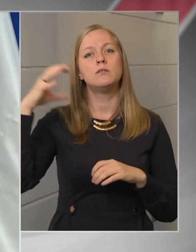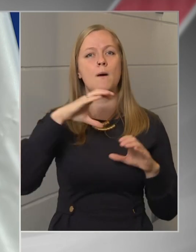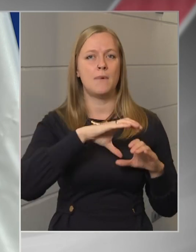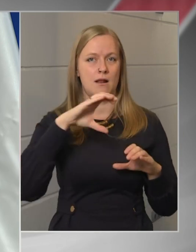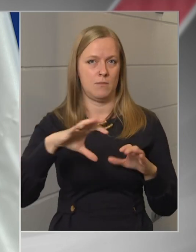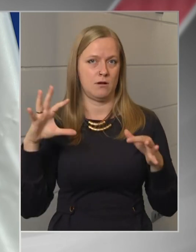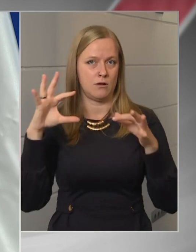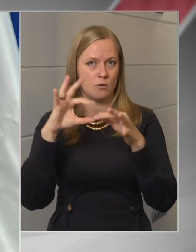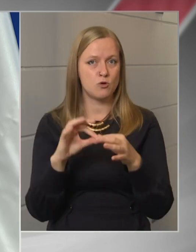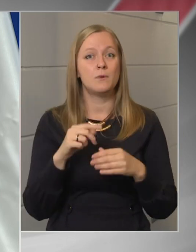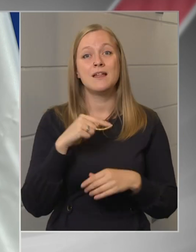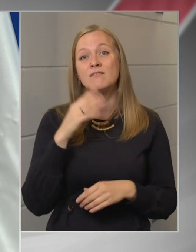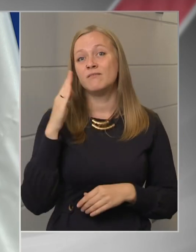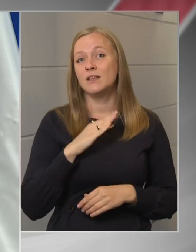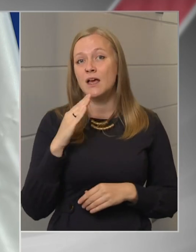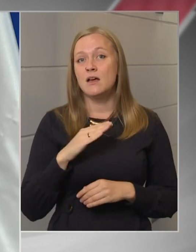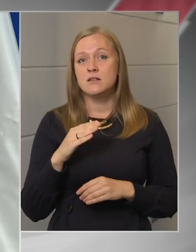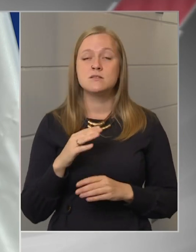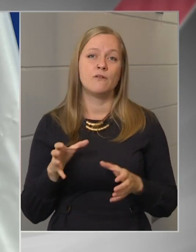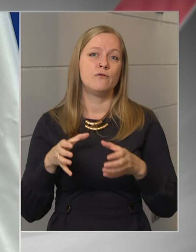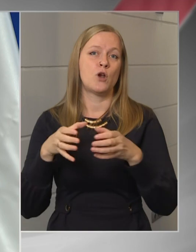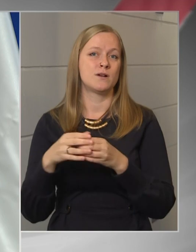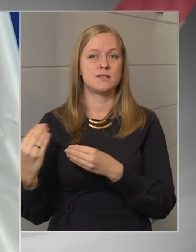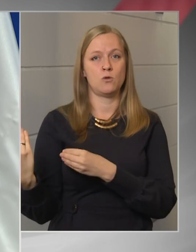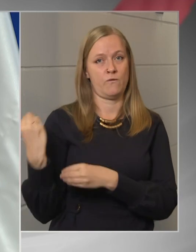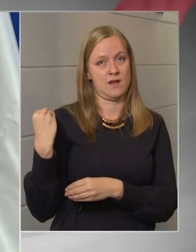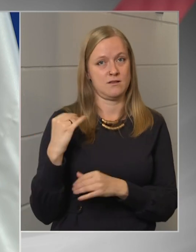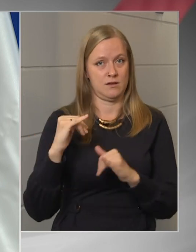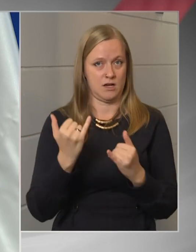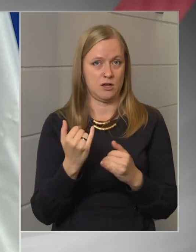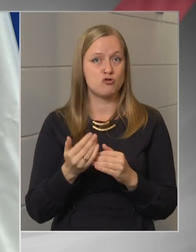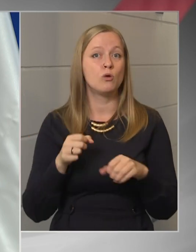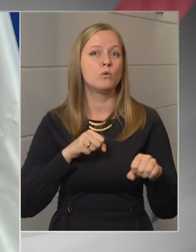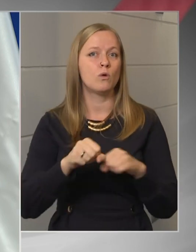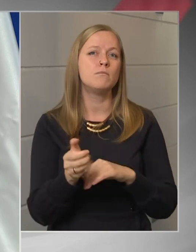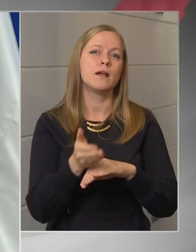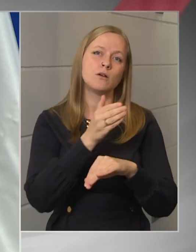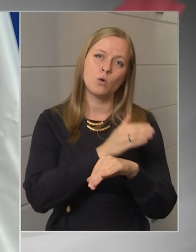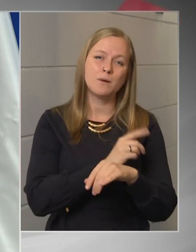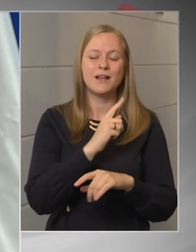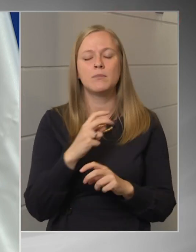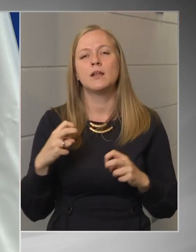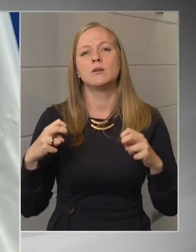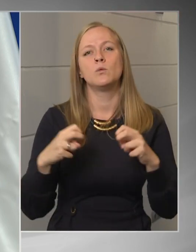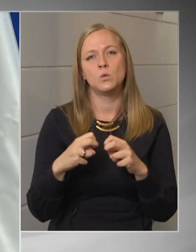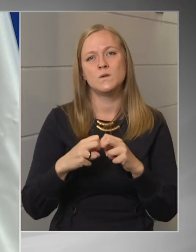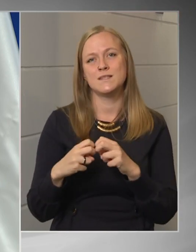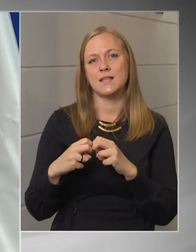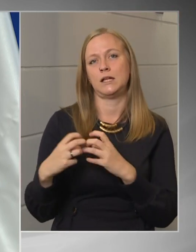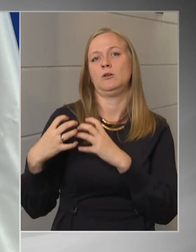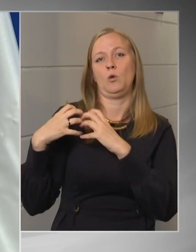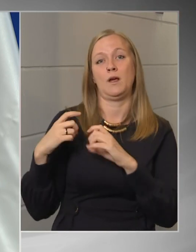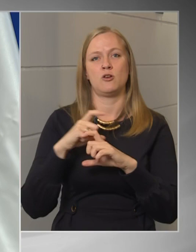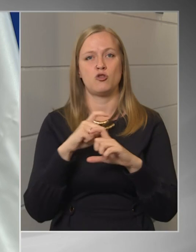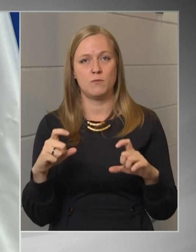a Fidesz frakció felszólítására is a kormány korábbi egyébként bűszeri nyomásra született döntését